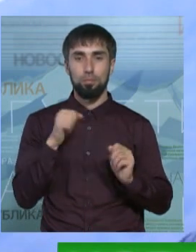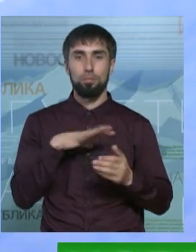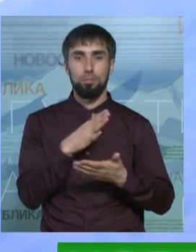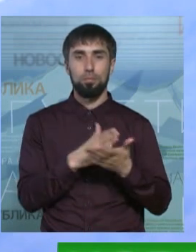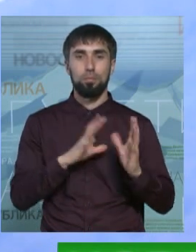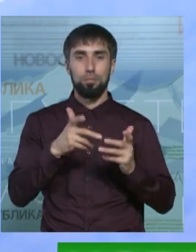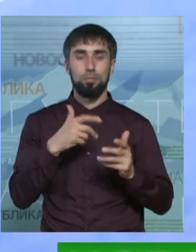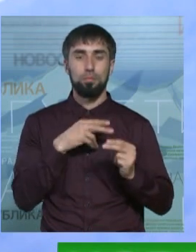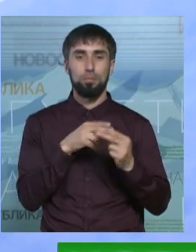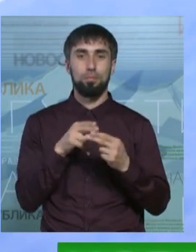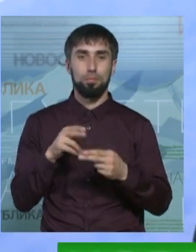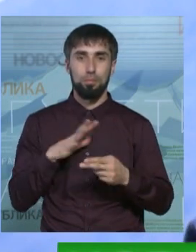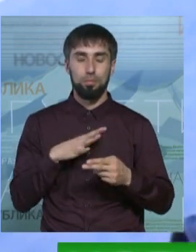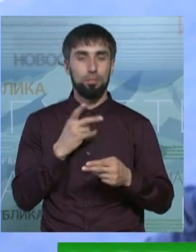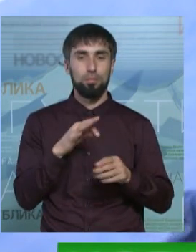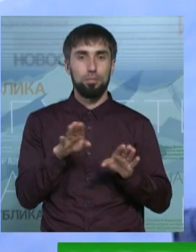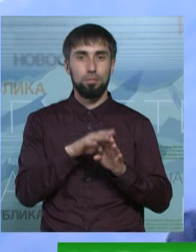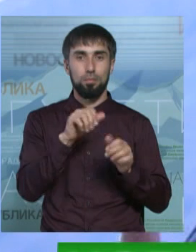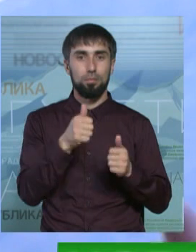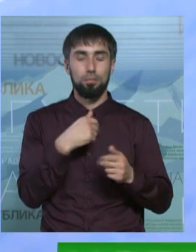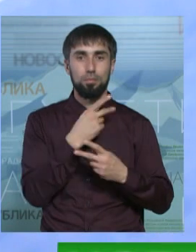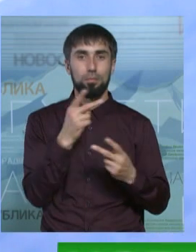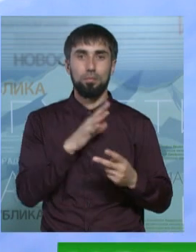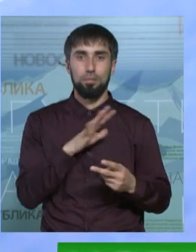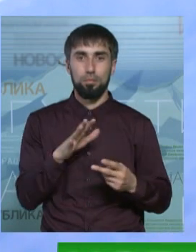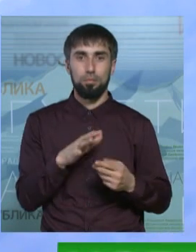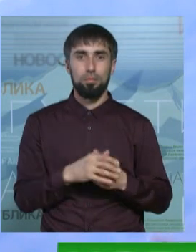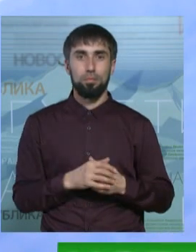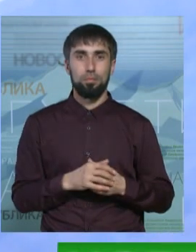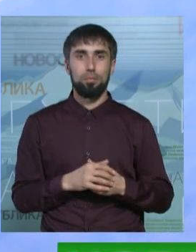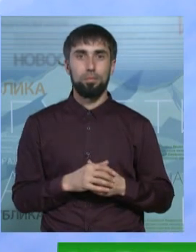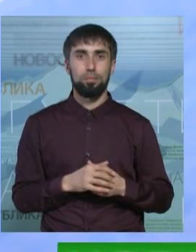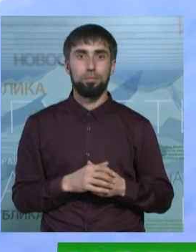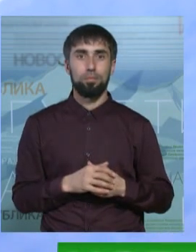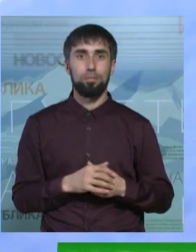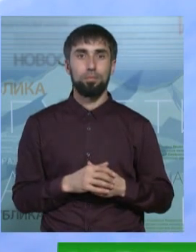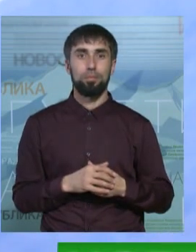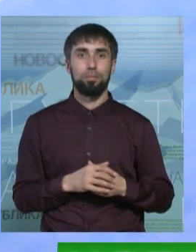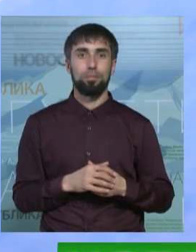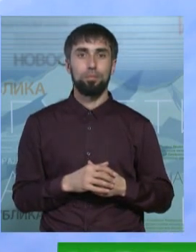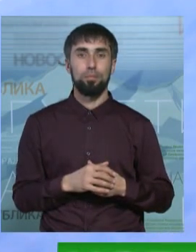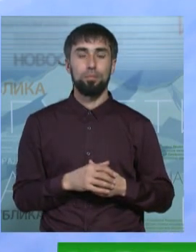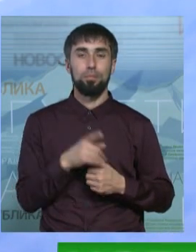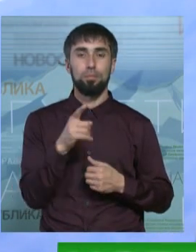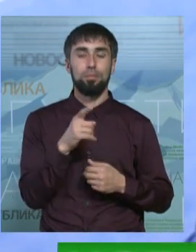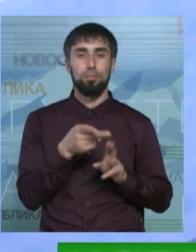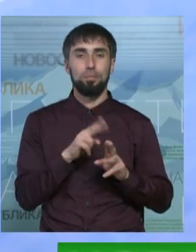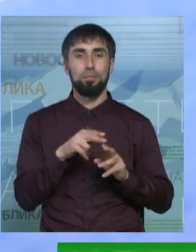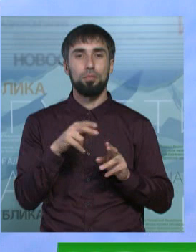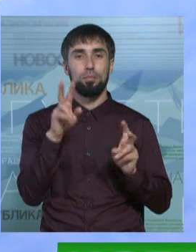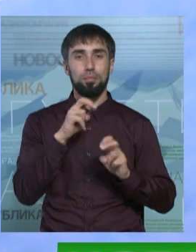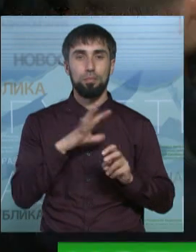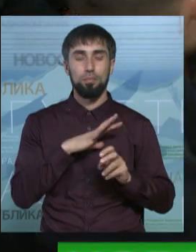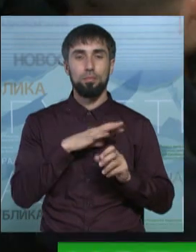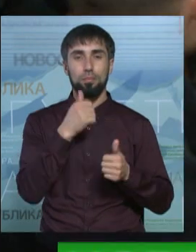это очень сложно что-то подобное найти. С точки зрения каких-то испытаний потребительских качеств автомобиля, это вот как раз, наверное,